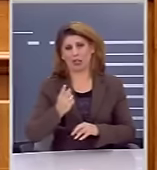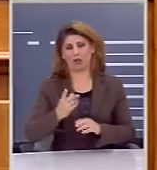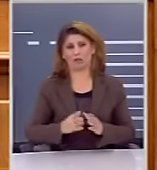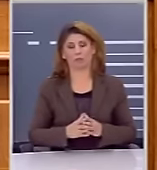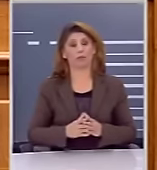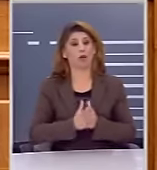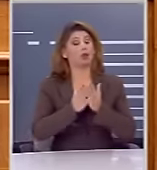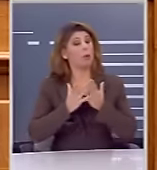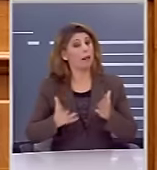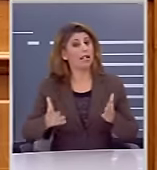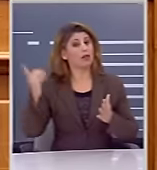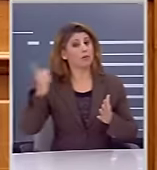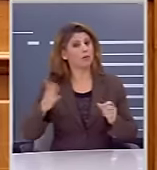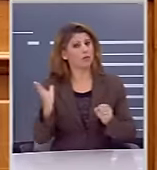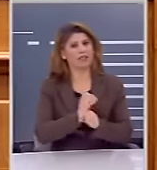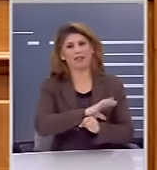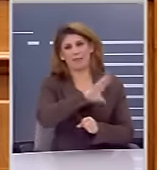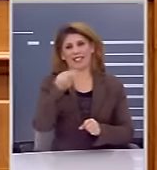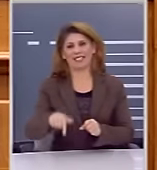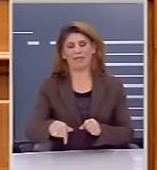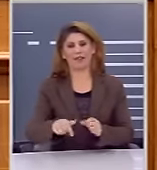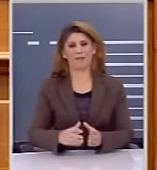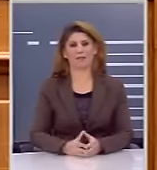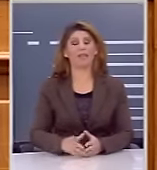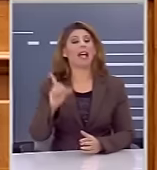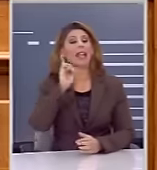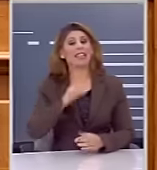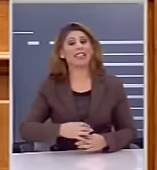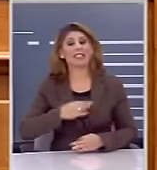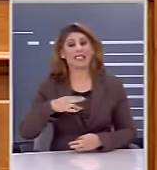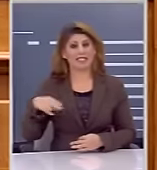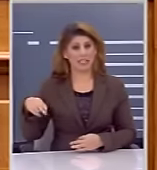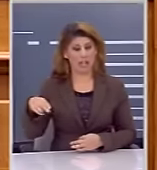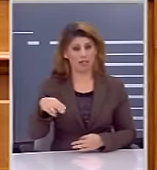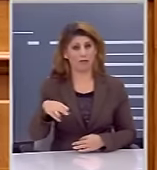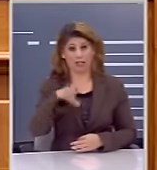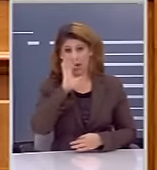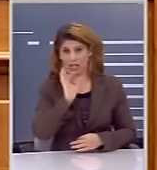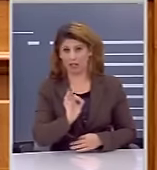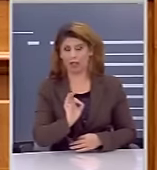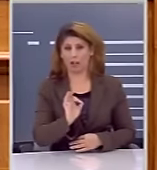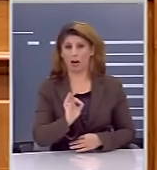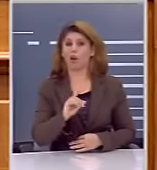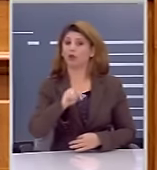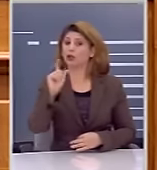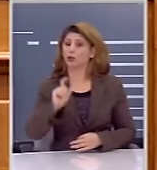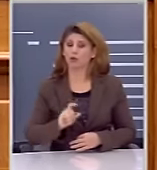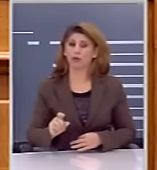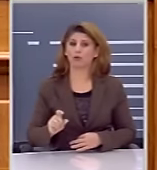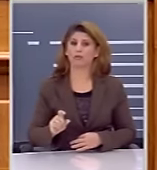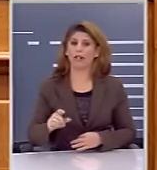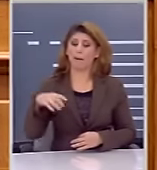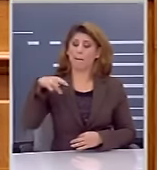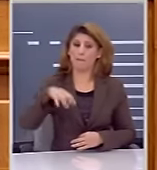Το μεγαλύτερο ποσοστό που έχει επιτευχθεί μέχρι σήμερα. Κυρίες και κύριοι συνάδελφοι, είναι αλήθεια ότι ζούμε σε μια